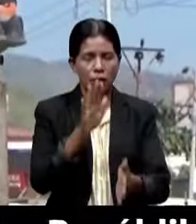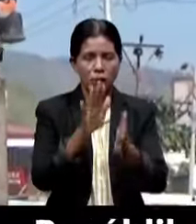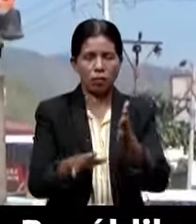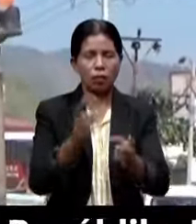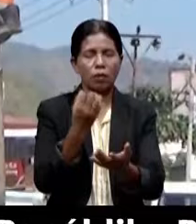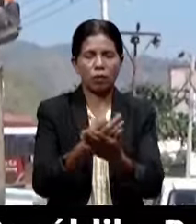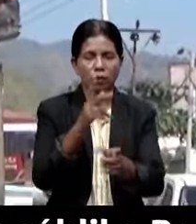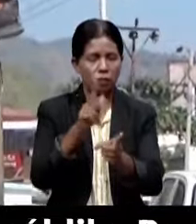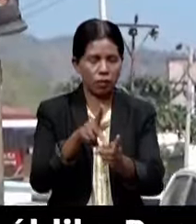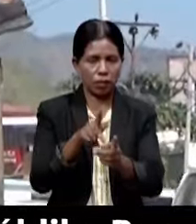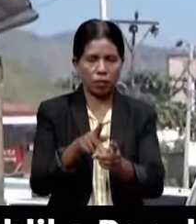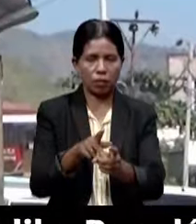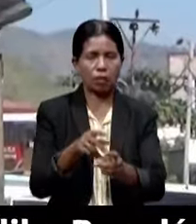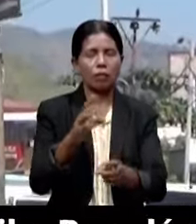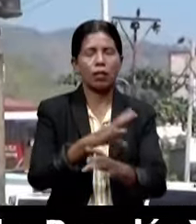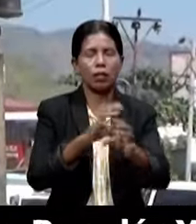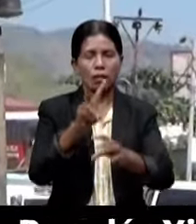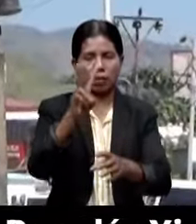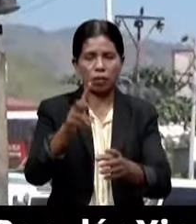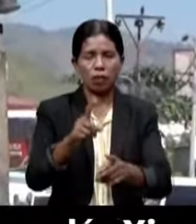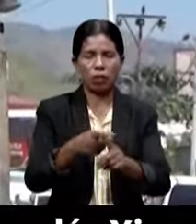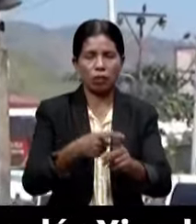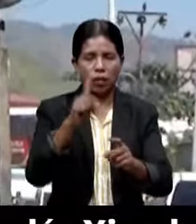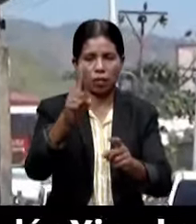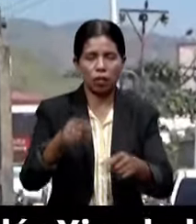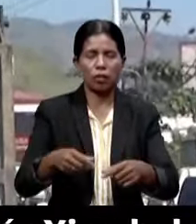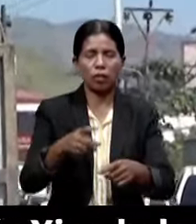malaya aras kan sama lalu retura itu pulang dah sih fo be